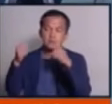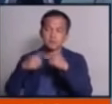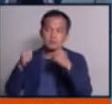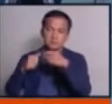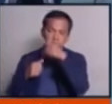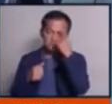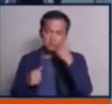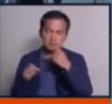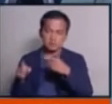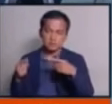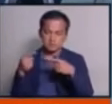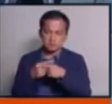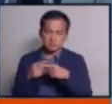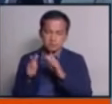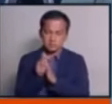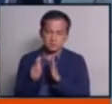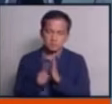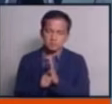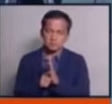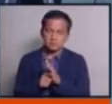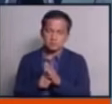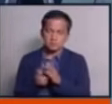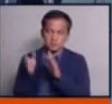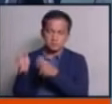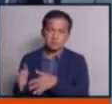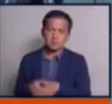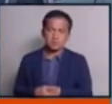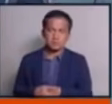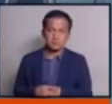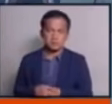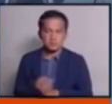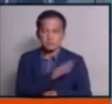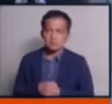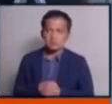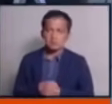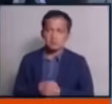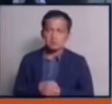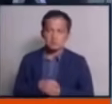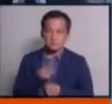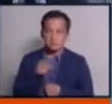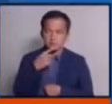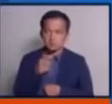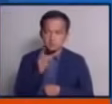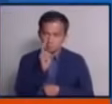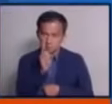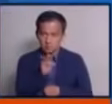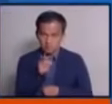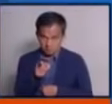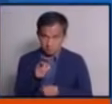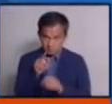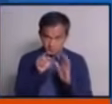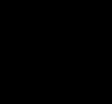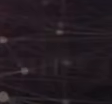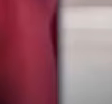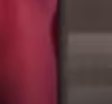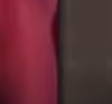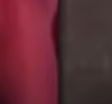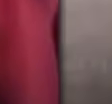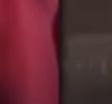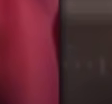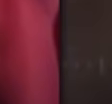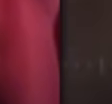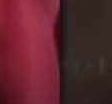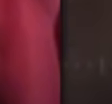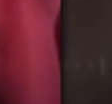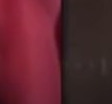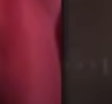sa dahilan ito ilabag sa batas at binabaliwala niya ito. Opo. Ang tapang naman ang apog nito. At nagbabanta pa ito sa inyo na patayin kayo. Opo. Kita dalawa sila